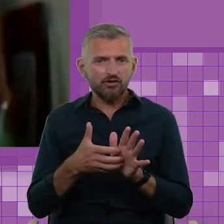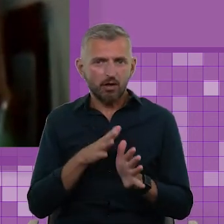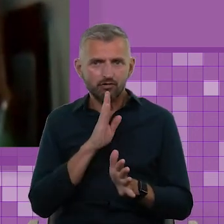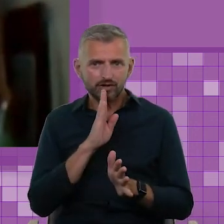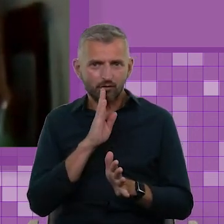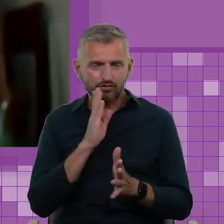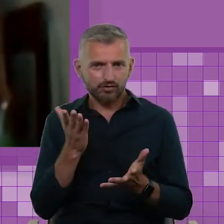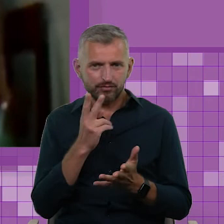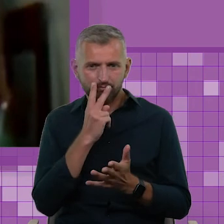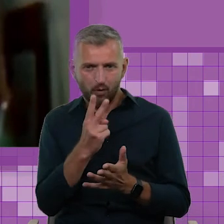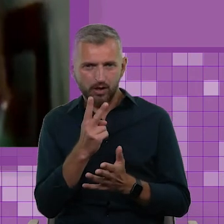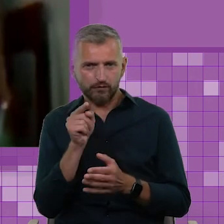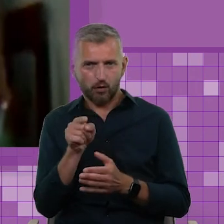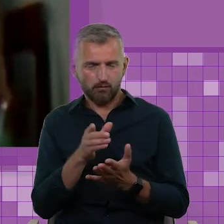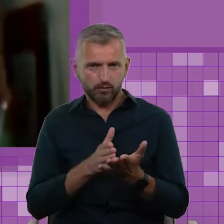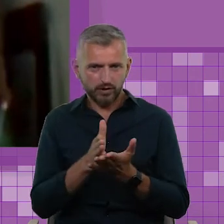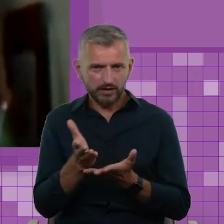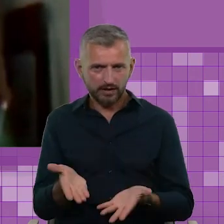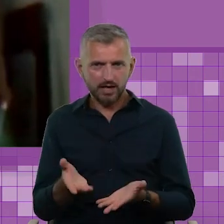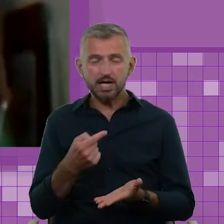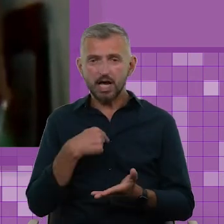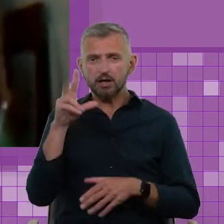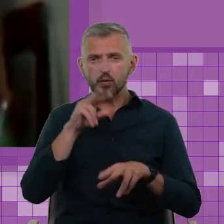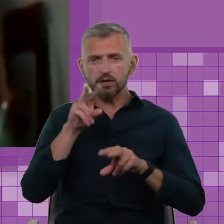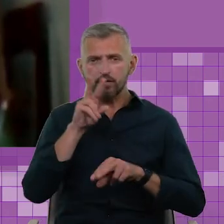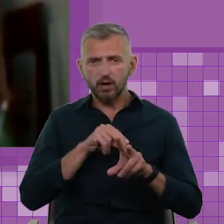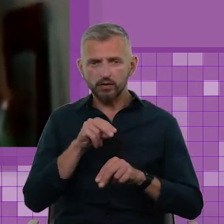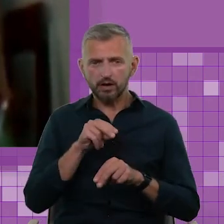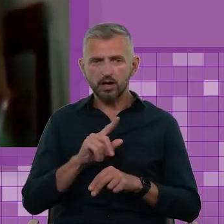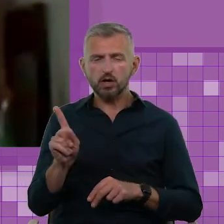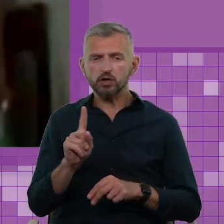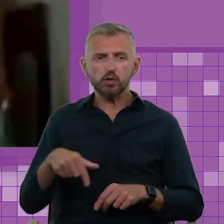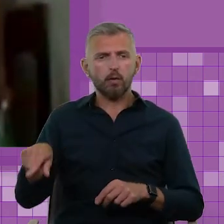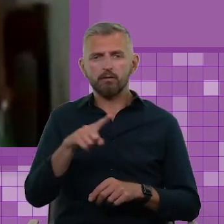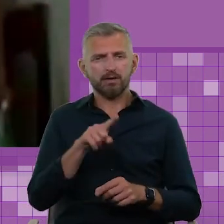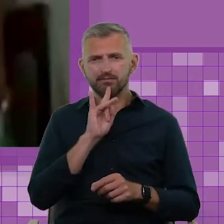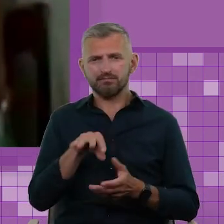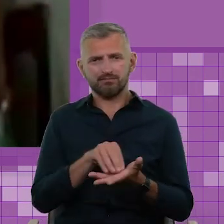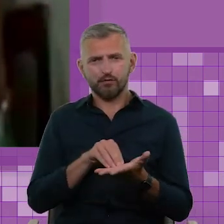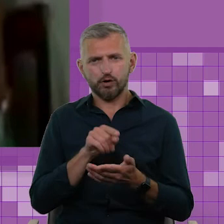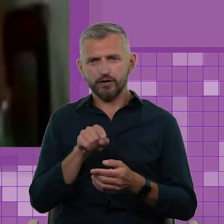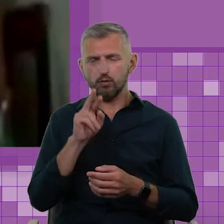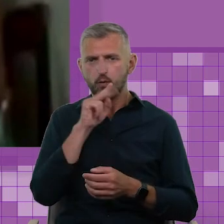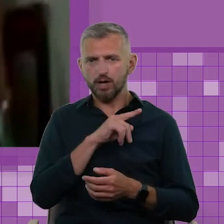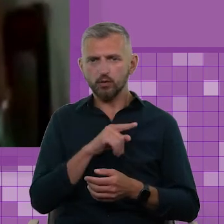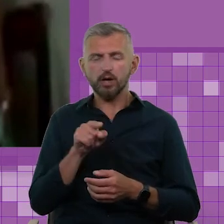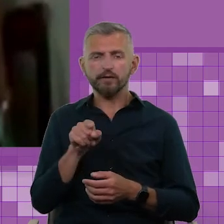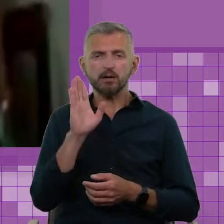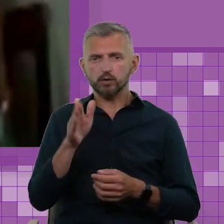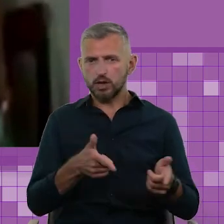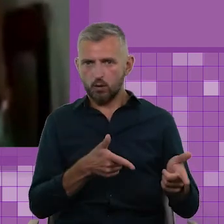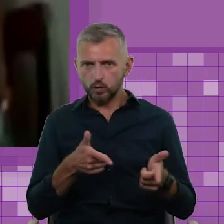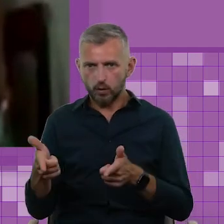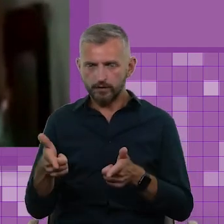жіночої перспективи в цьому процесі. Я сподіваюся, що ви не повторите цю помилку, і ви будете